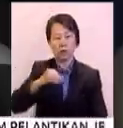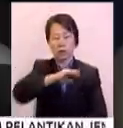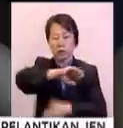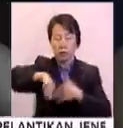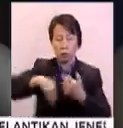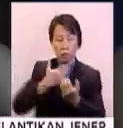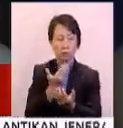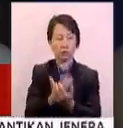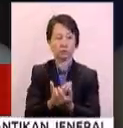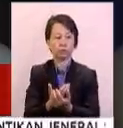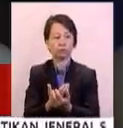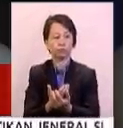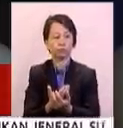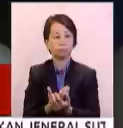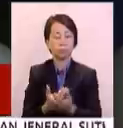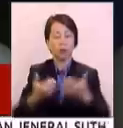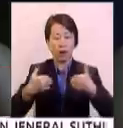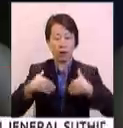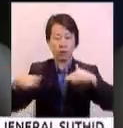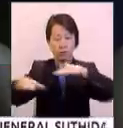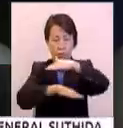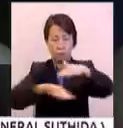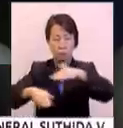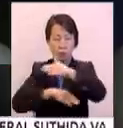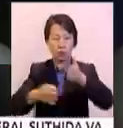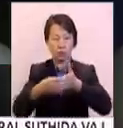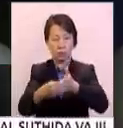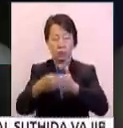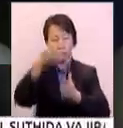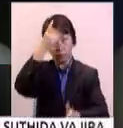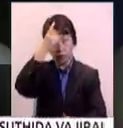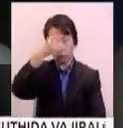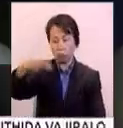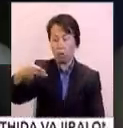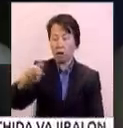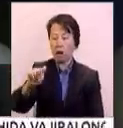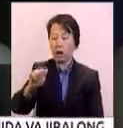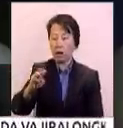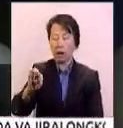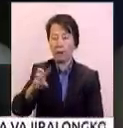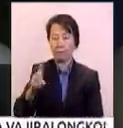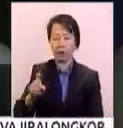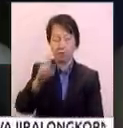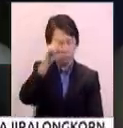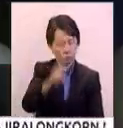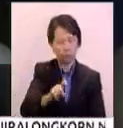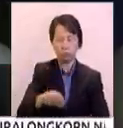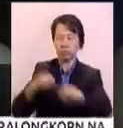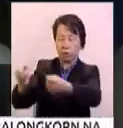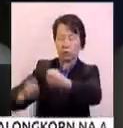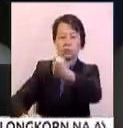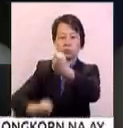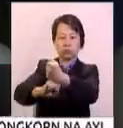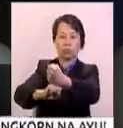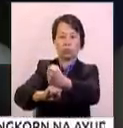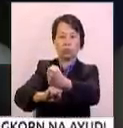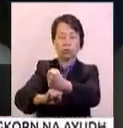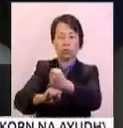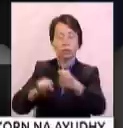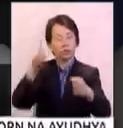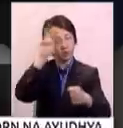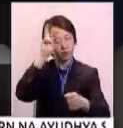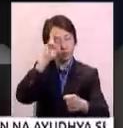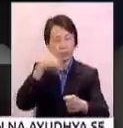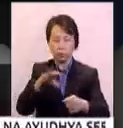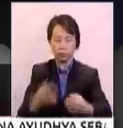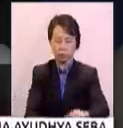yang berada di bawah pimpinan Datuk Seri Hamid ini perlu memberikan sokongan yang padu seperti mana mereka